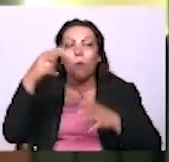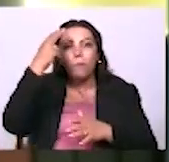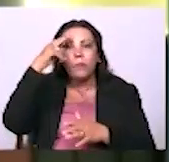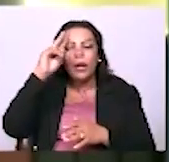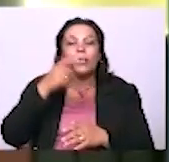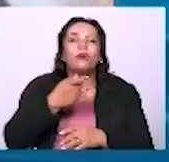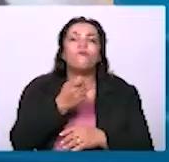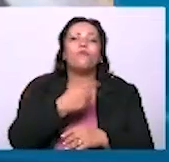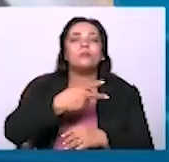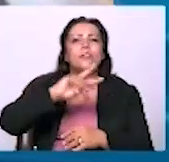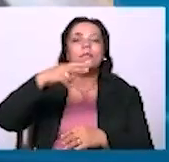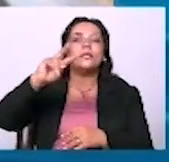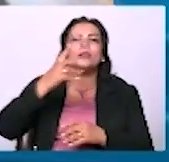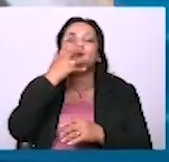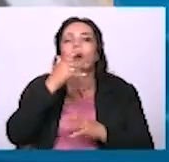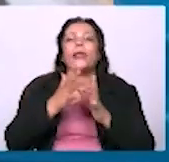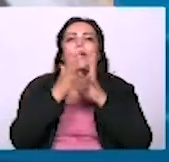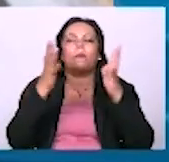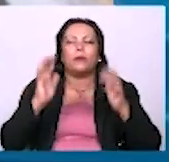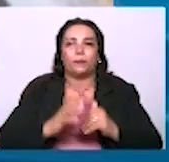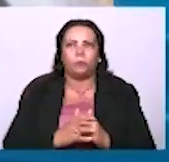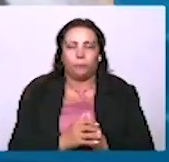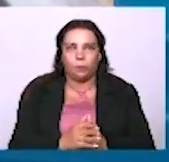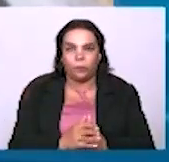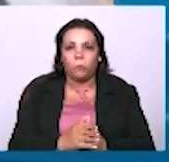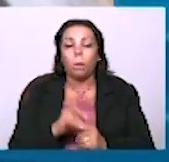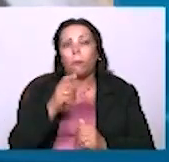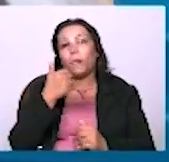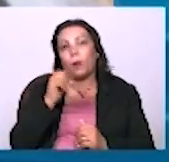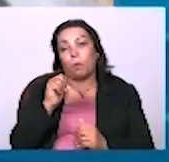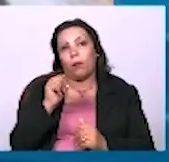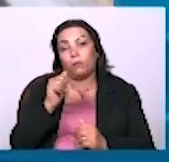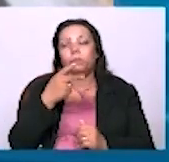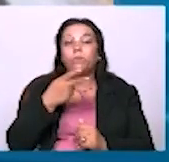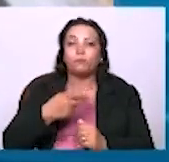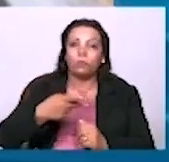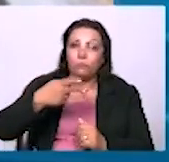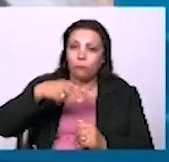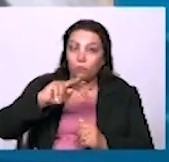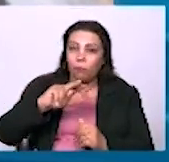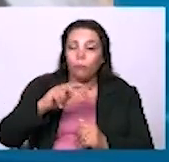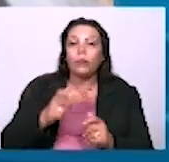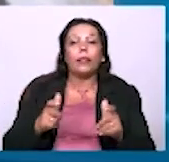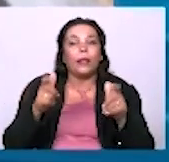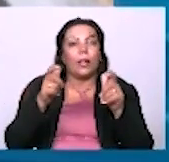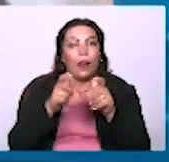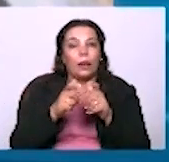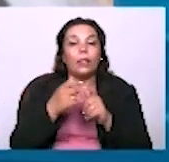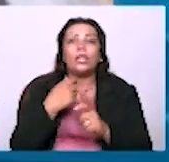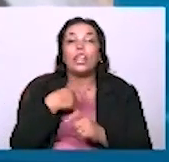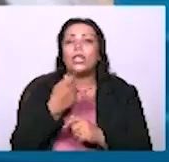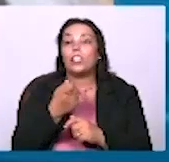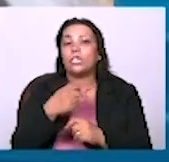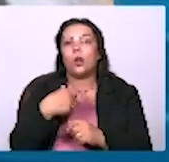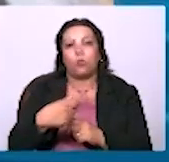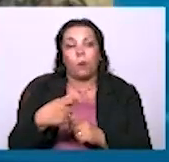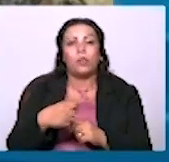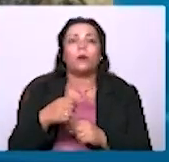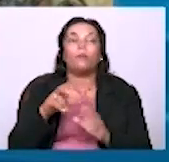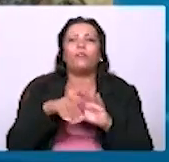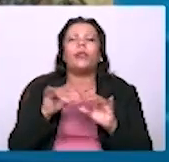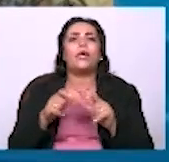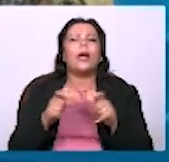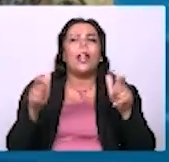الاسعار بشكل كبير بالامس زودت لجنه التسعير التلقائي ودي